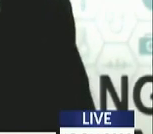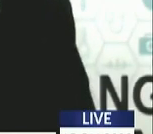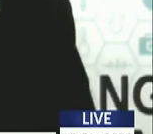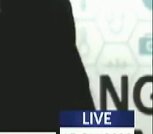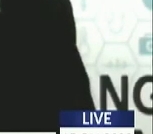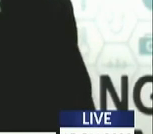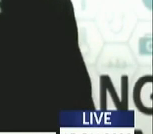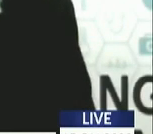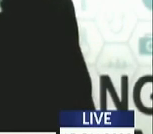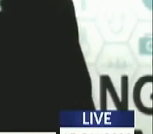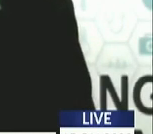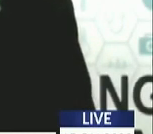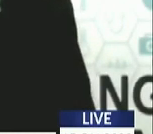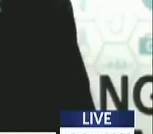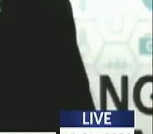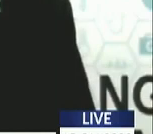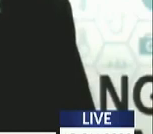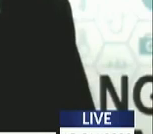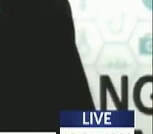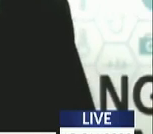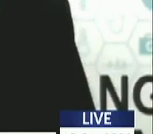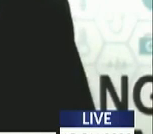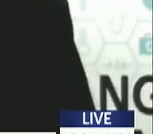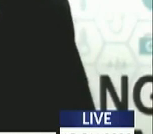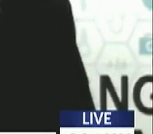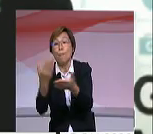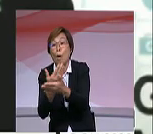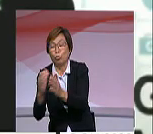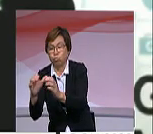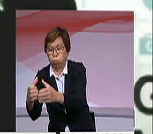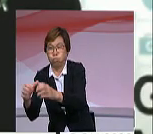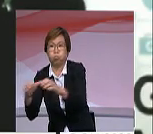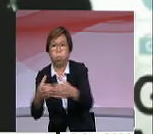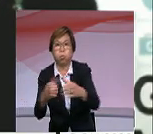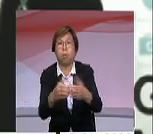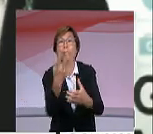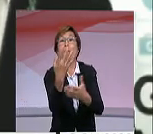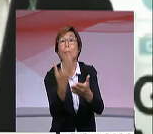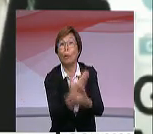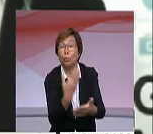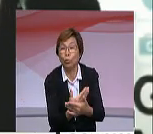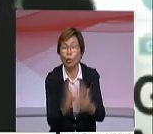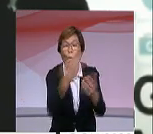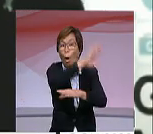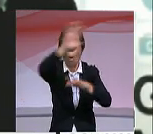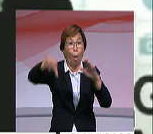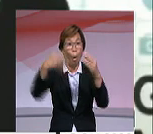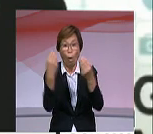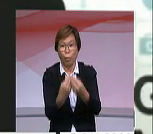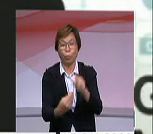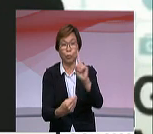adalah sejumlah 75 kluster termasuk 4 kluster baru pada hari ini. Dan jumlah keseluruhan kluster